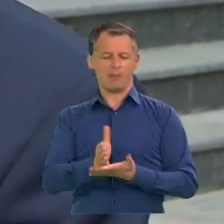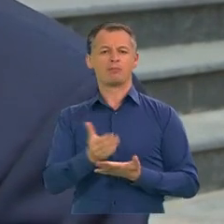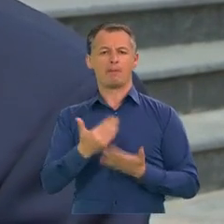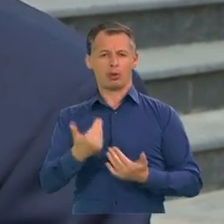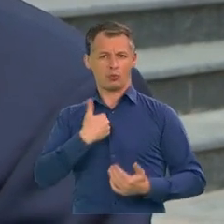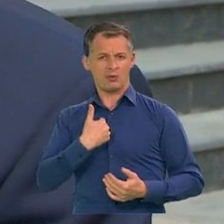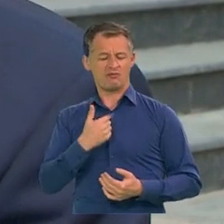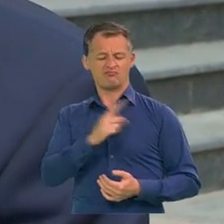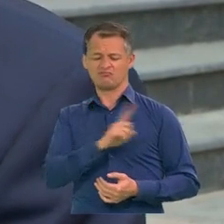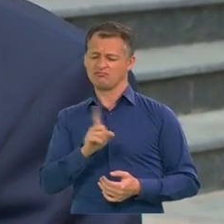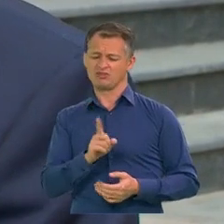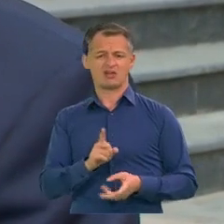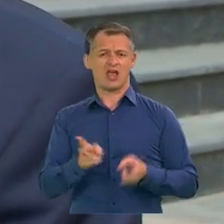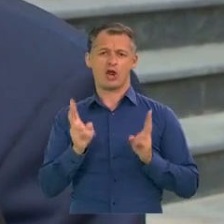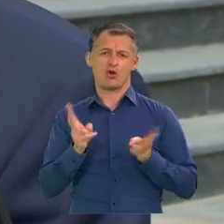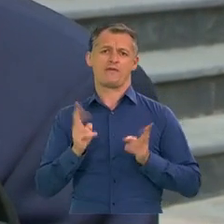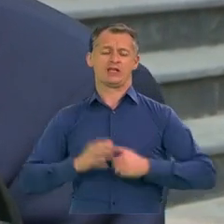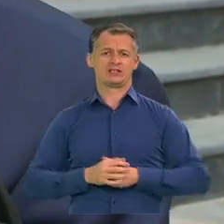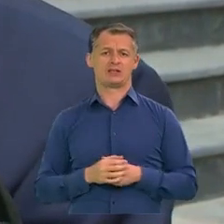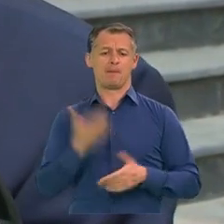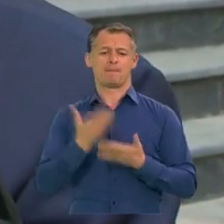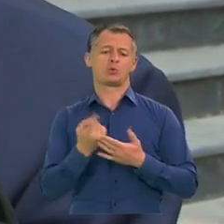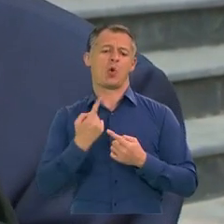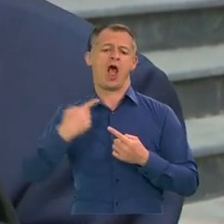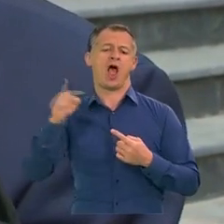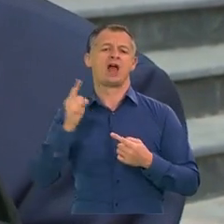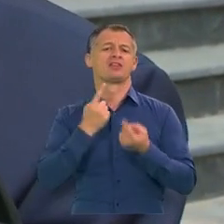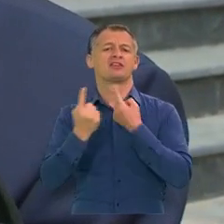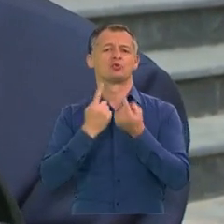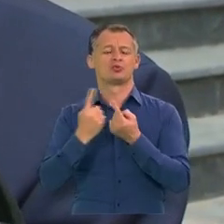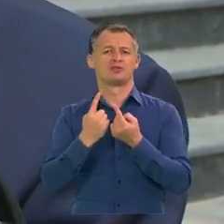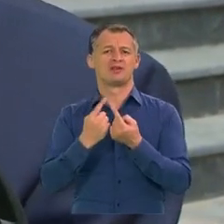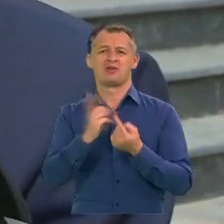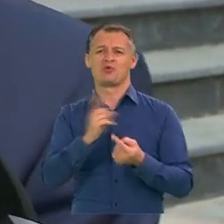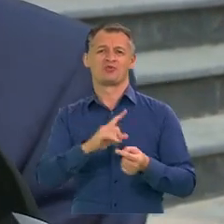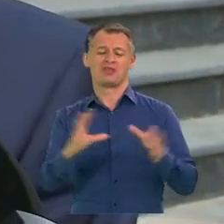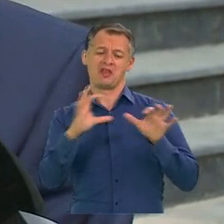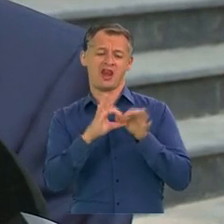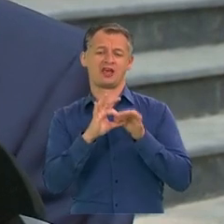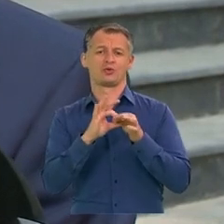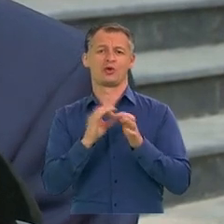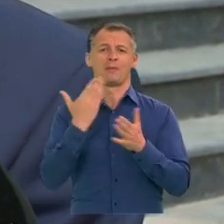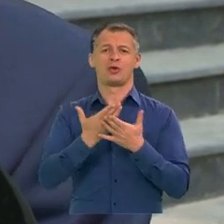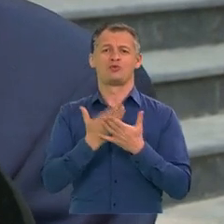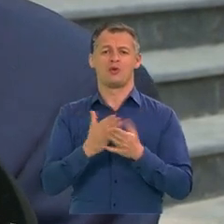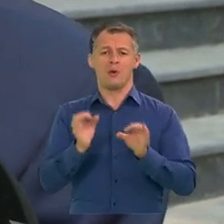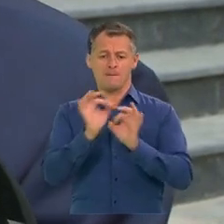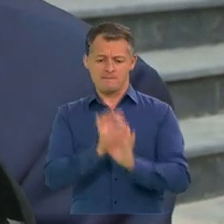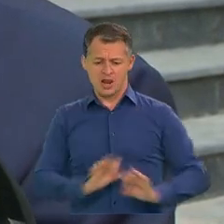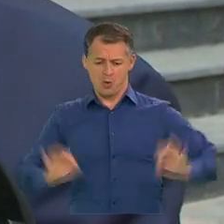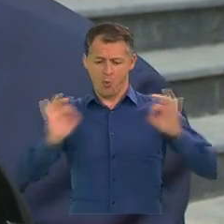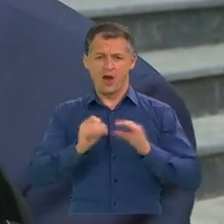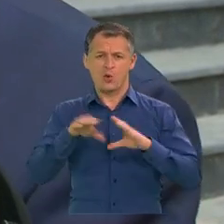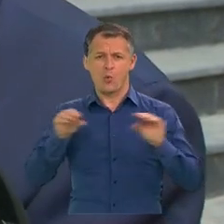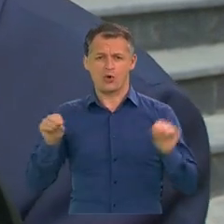nefirească, spre alte subiecte care nu sunt nici de cum de interesul a milioane de elevi,